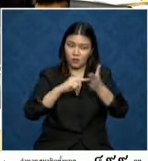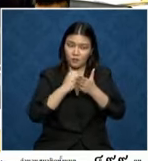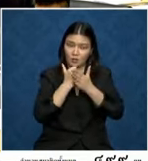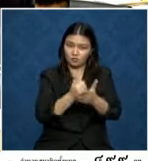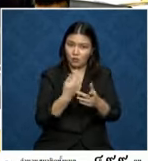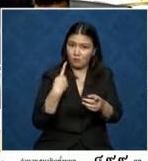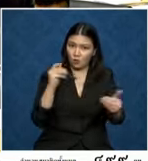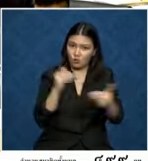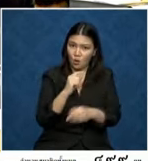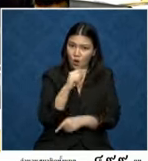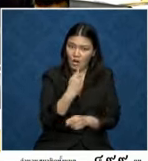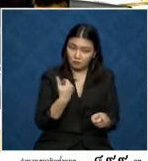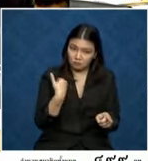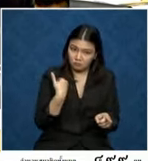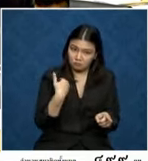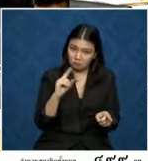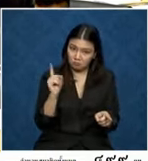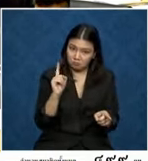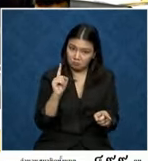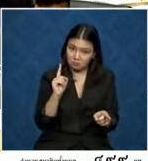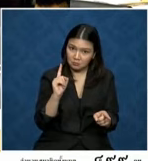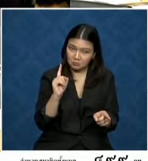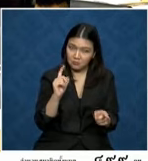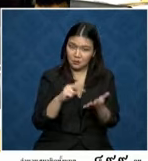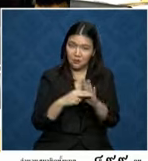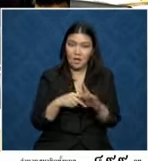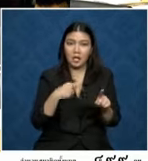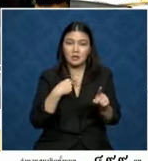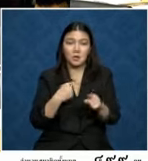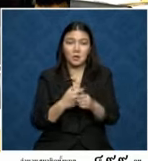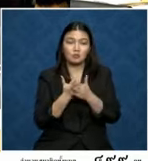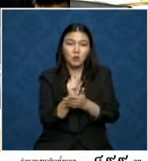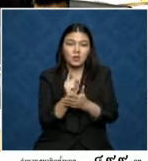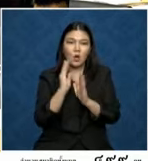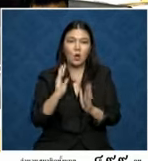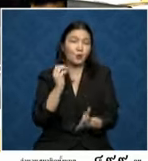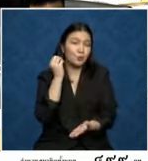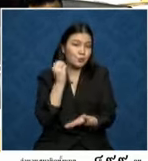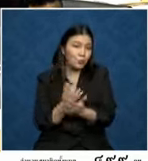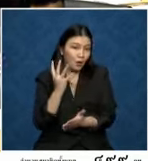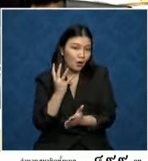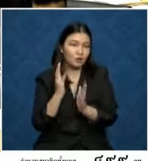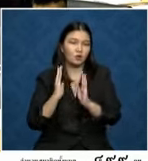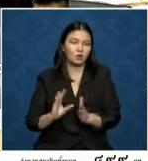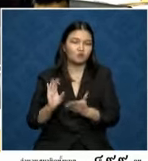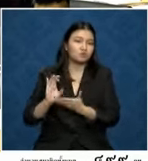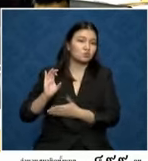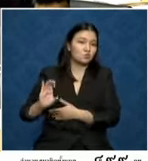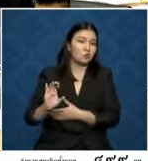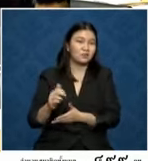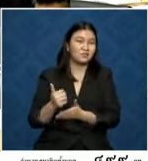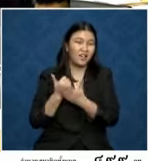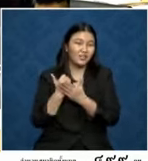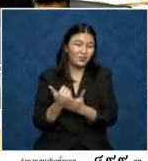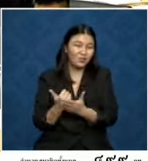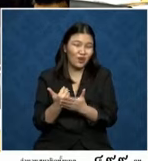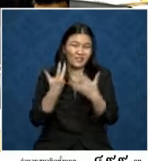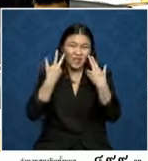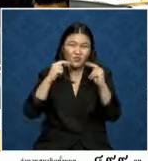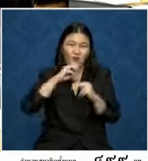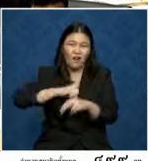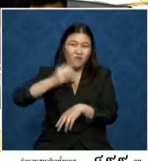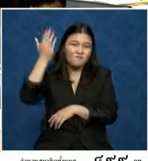ม่มหาเศรษฐีกลุ่มนายทุนหรือแม้กระทั่งอดีตนายกบางคนติ